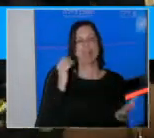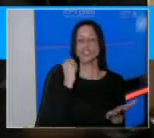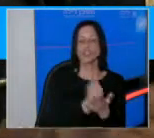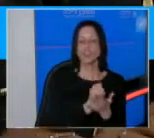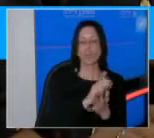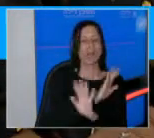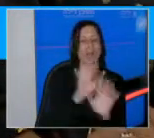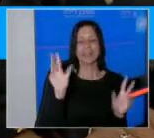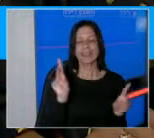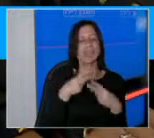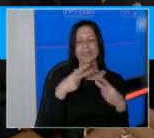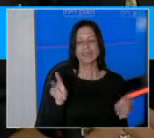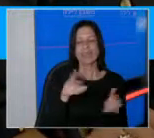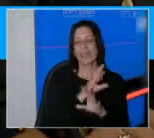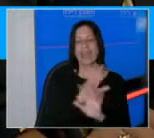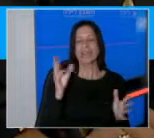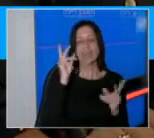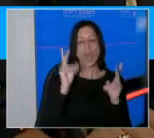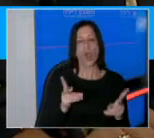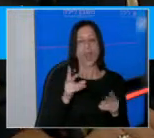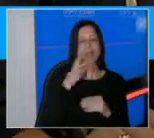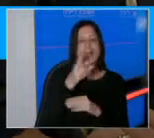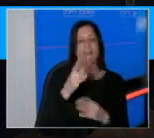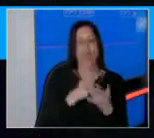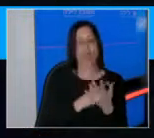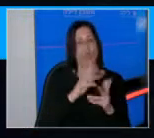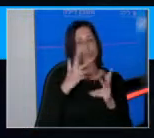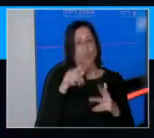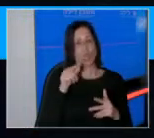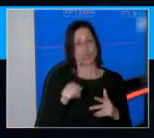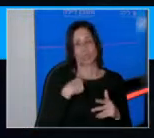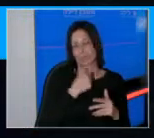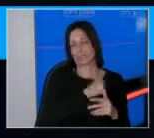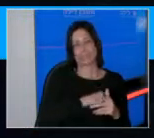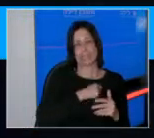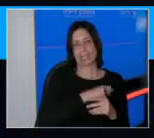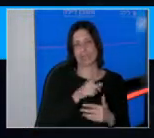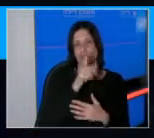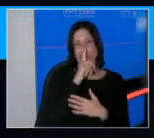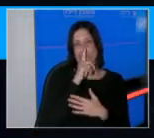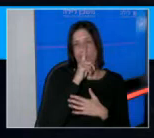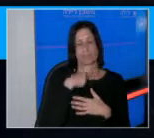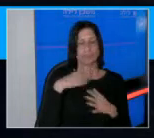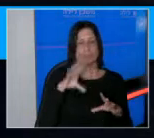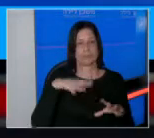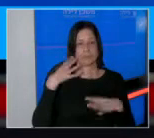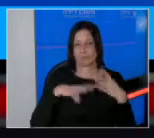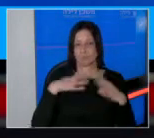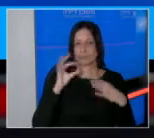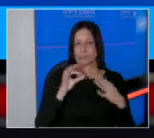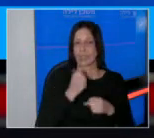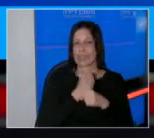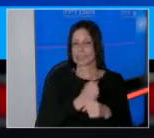ושום אפשרות ושום יכולת באמת לעבור על החוק בצורה כזאת, אני מצטערת, אבל השתיקה הרועמת